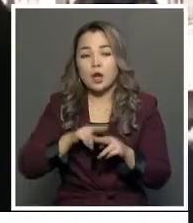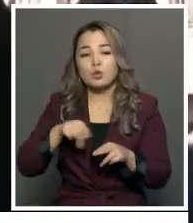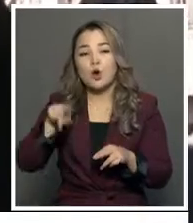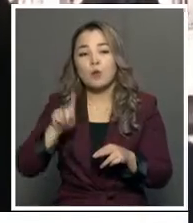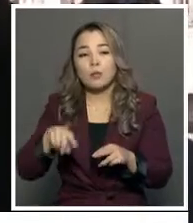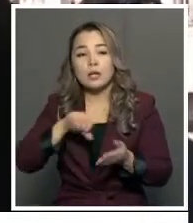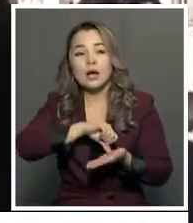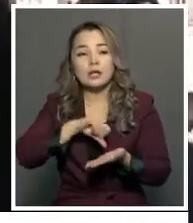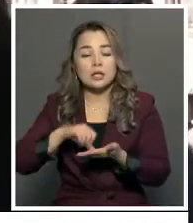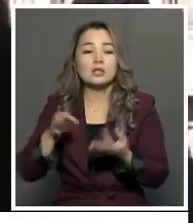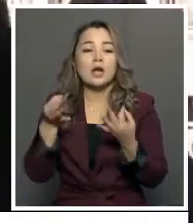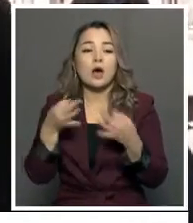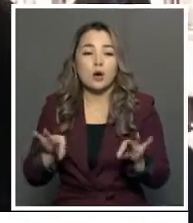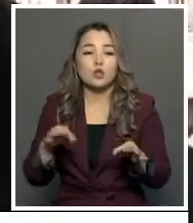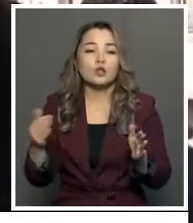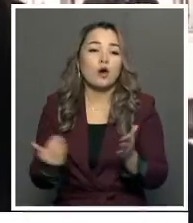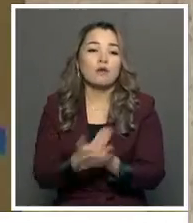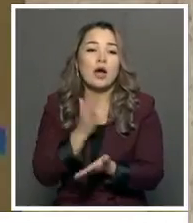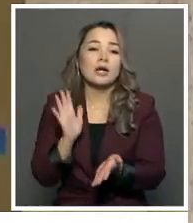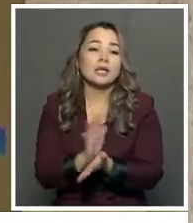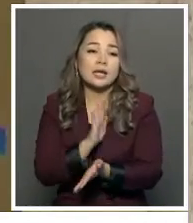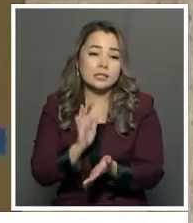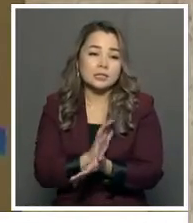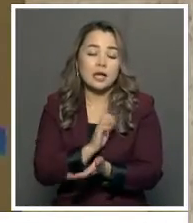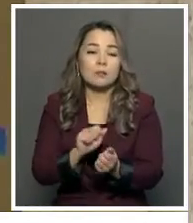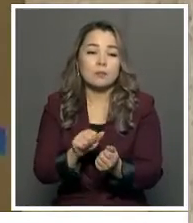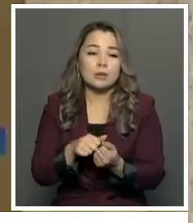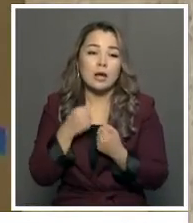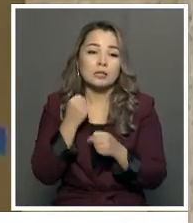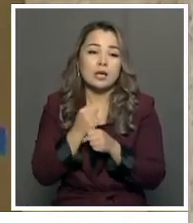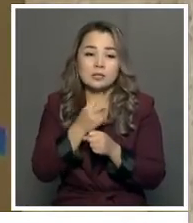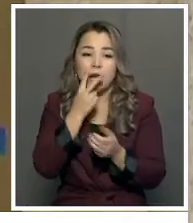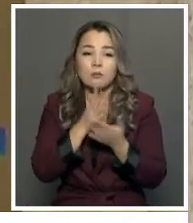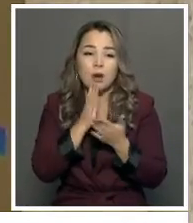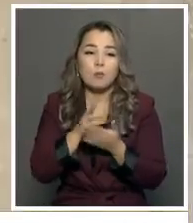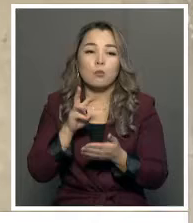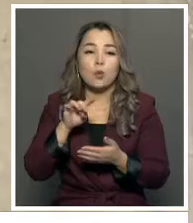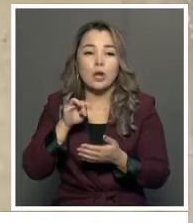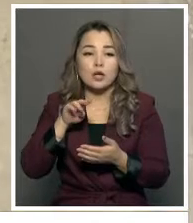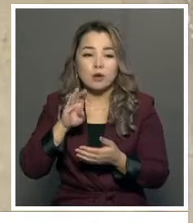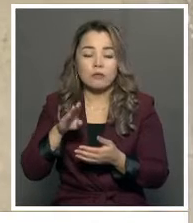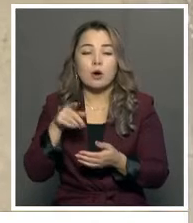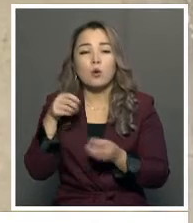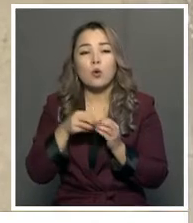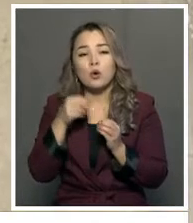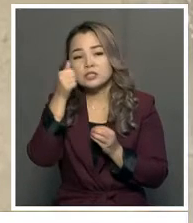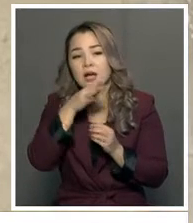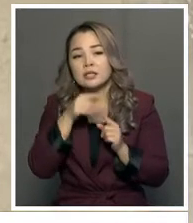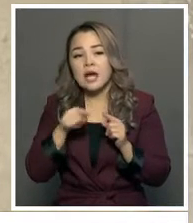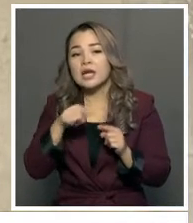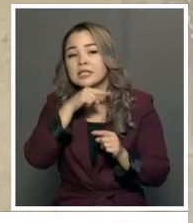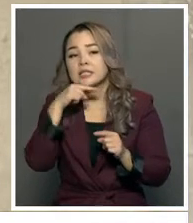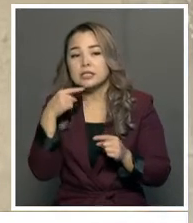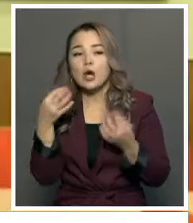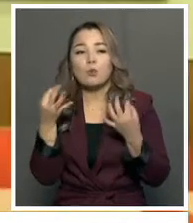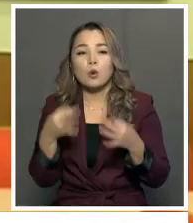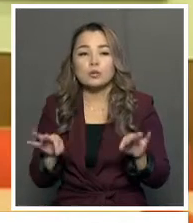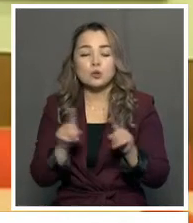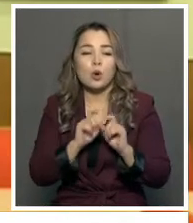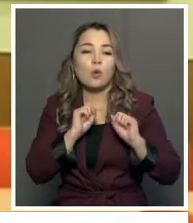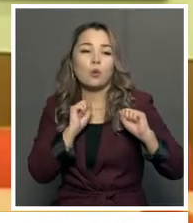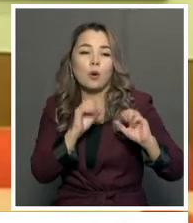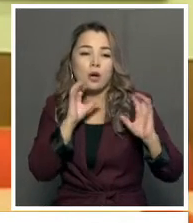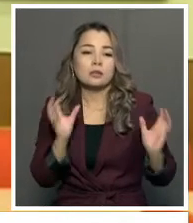өкілдерінің сөзінше, тәуелсіз Новая газета басылымының тең құрылтайшысы Муратов ондаған жылдан бері Ресейде сөз бостандығын қорғап